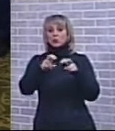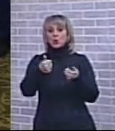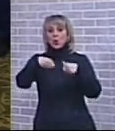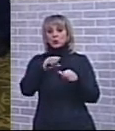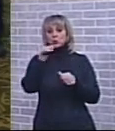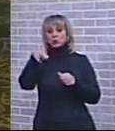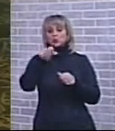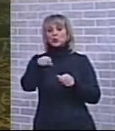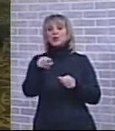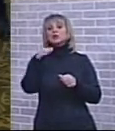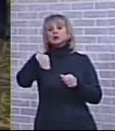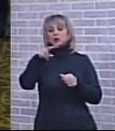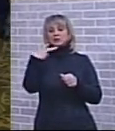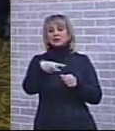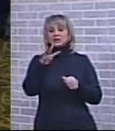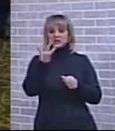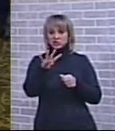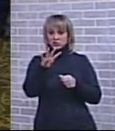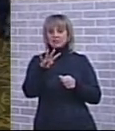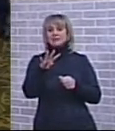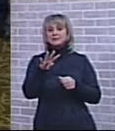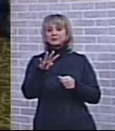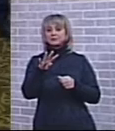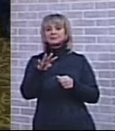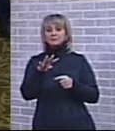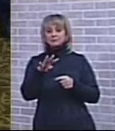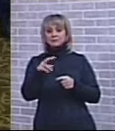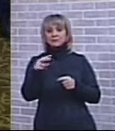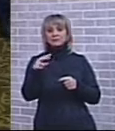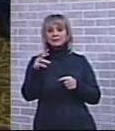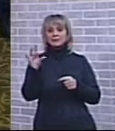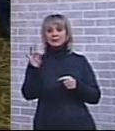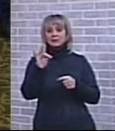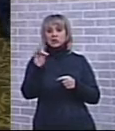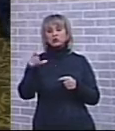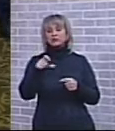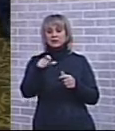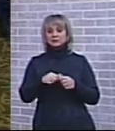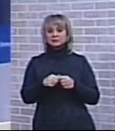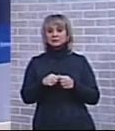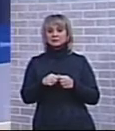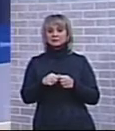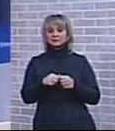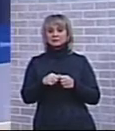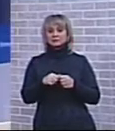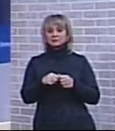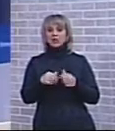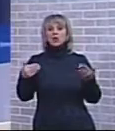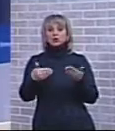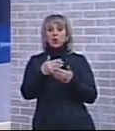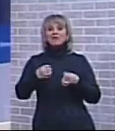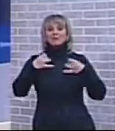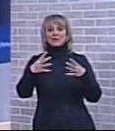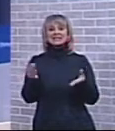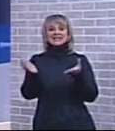ЮТУ. Анна Туполева, Галина Горлова, Дмитрий Романченко, Андрей Токарев, Дон-24, Ростов-на-Дону. Новый